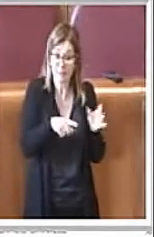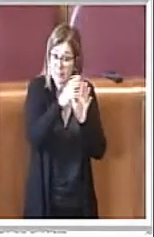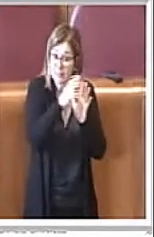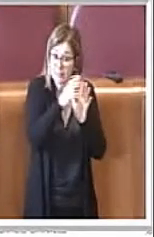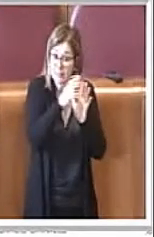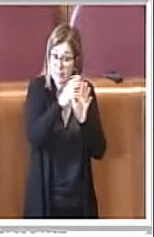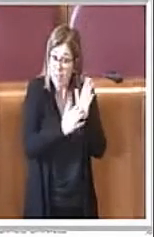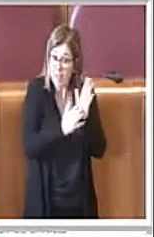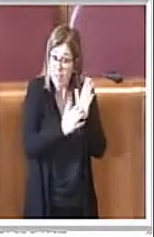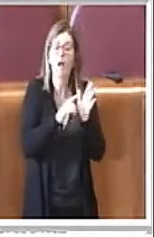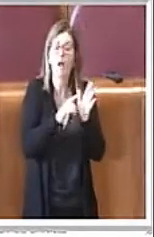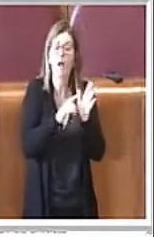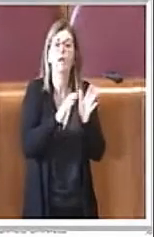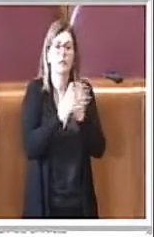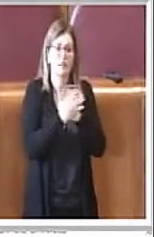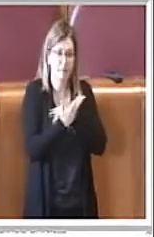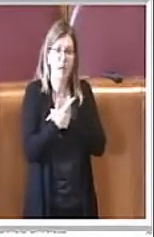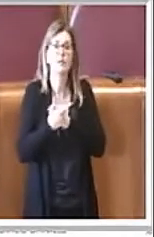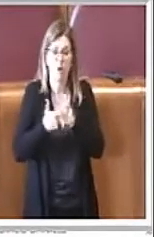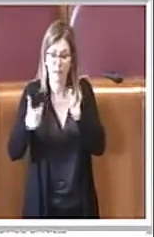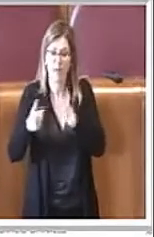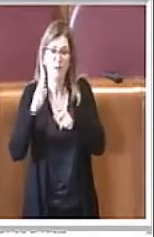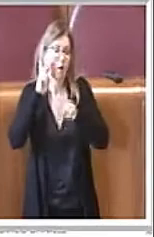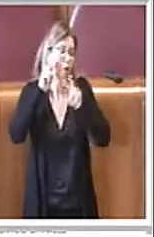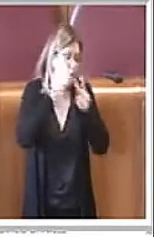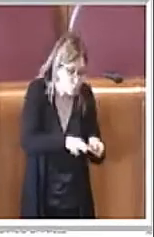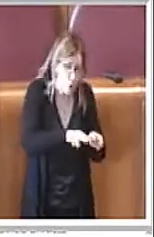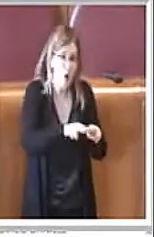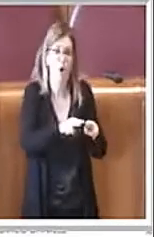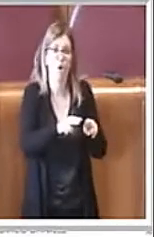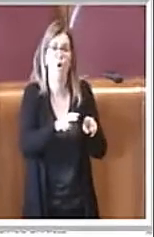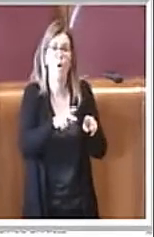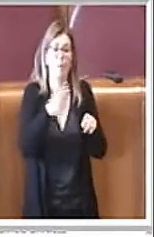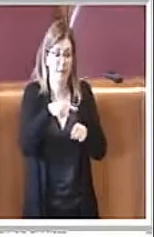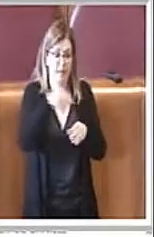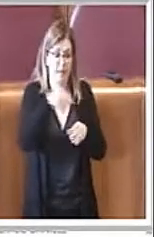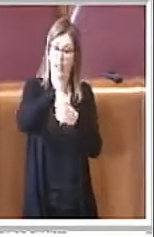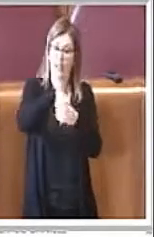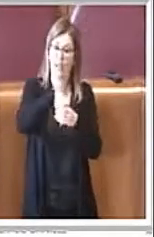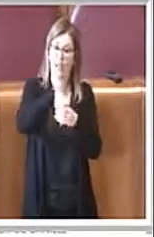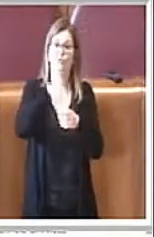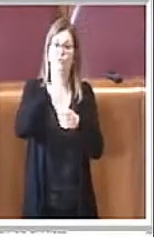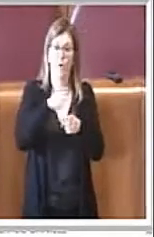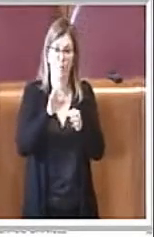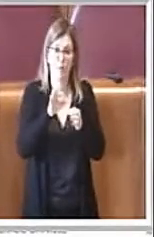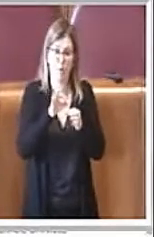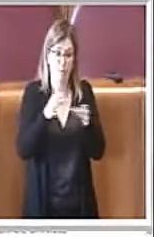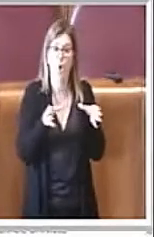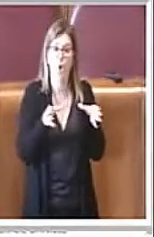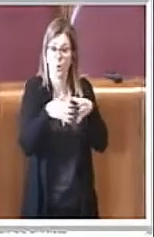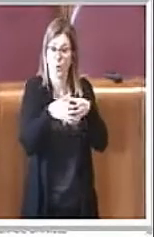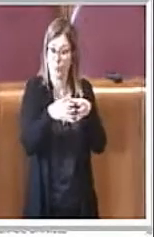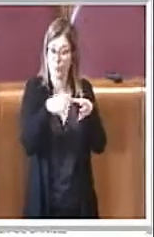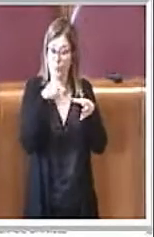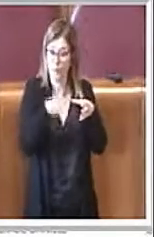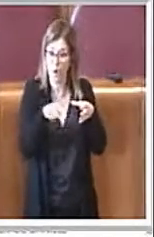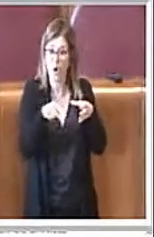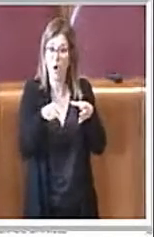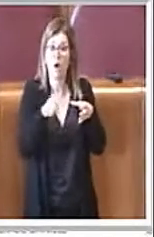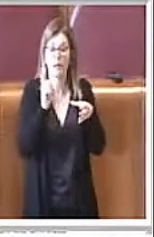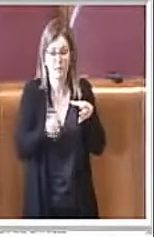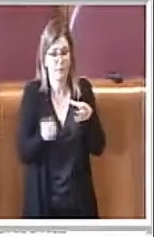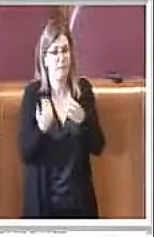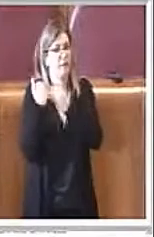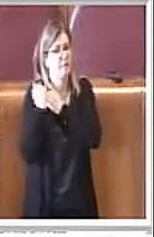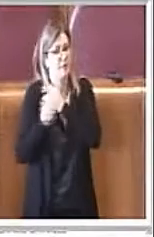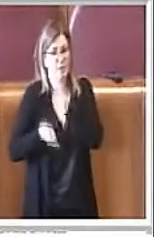il coordinamento, la verifica e il controllo di ogni progetto di innovazione interno all'ente. Quindi è una delibera che pone